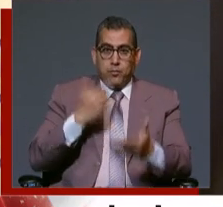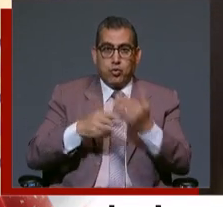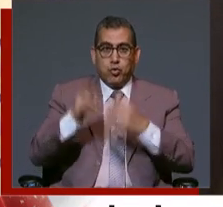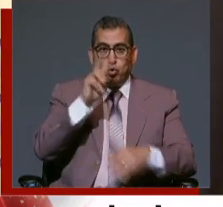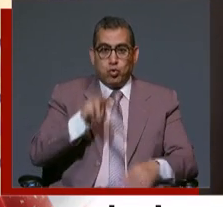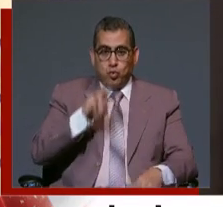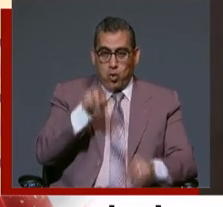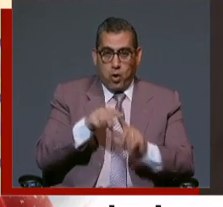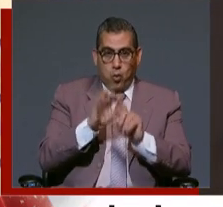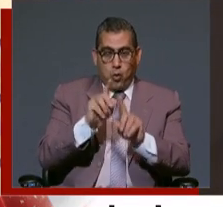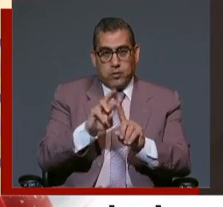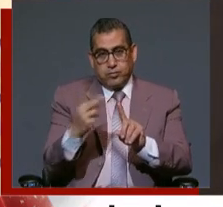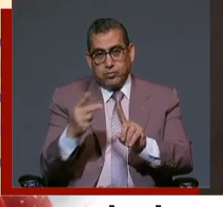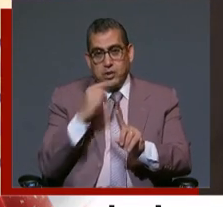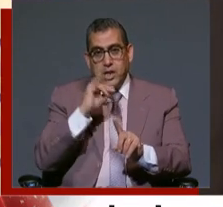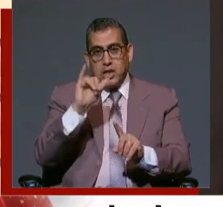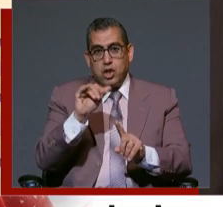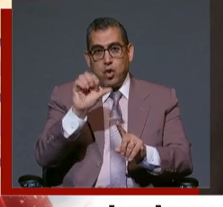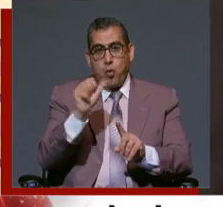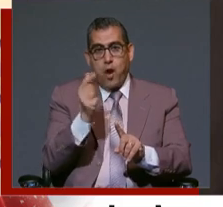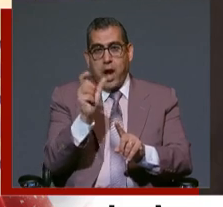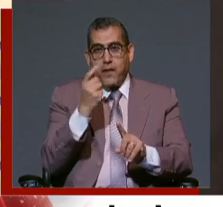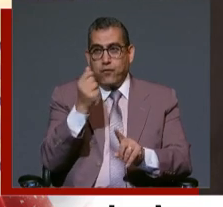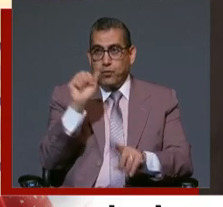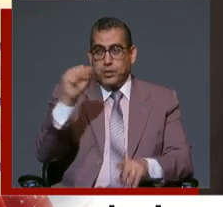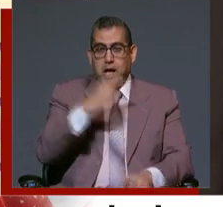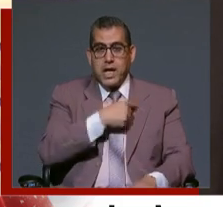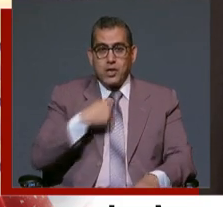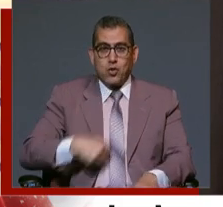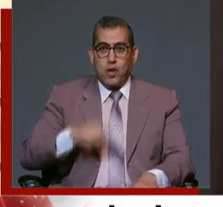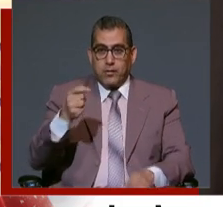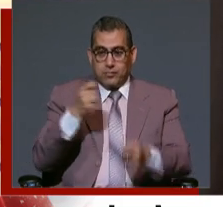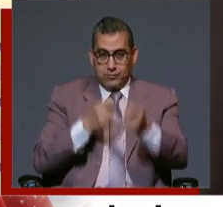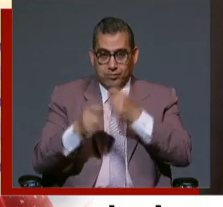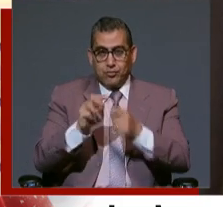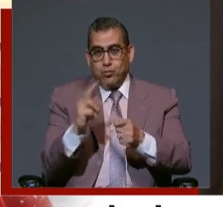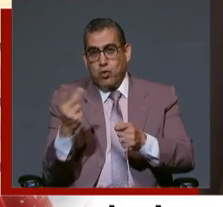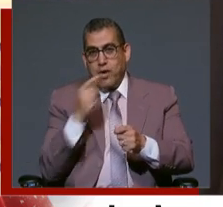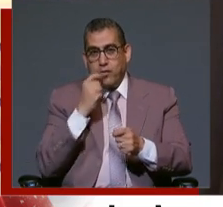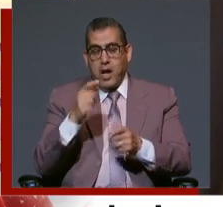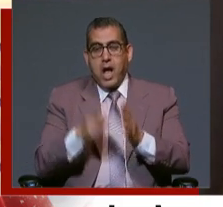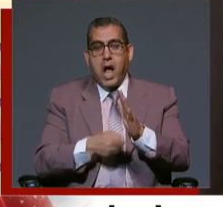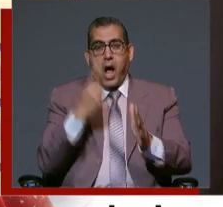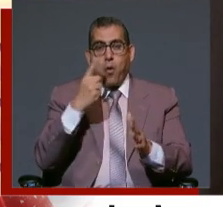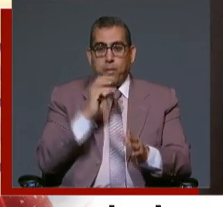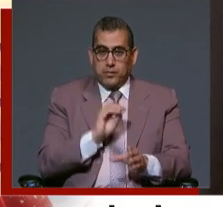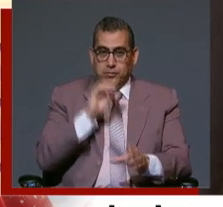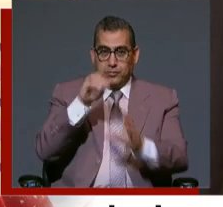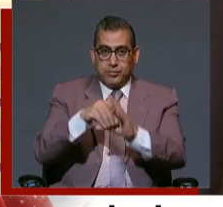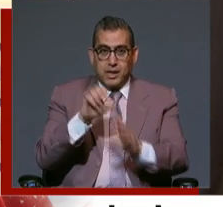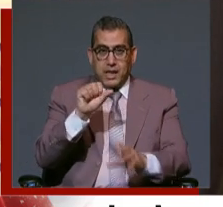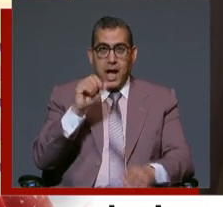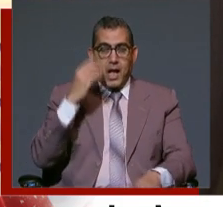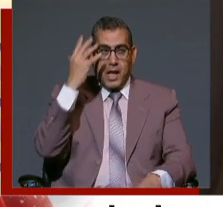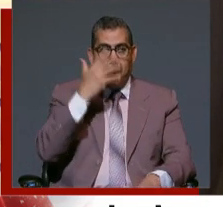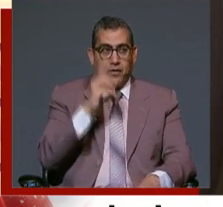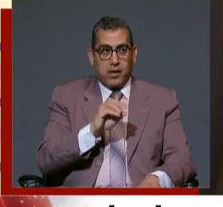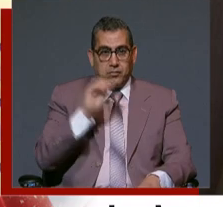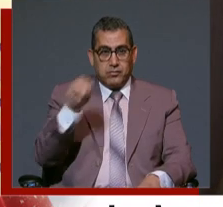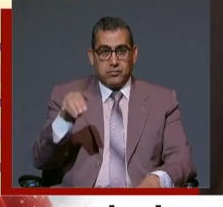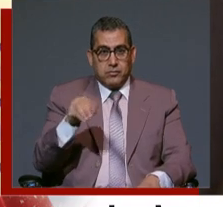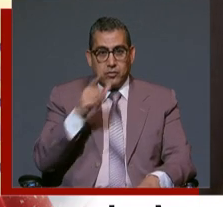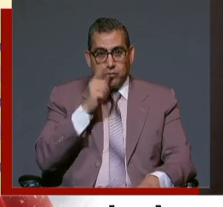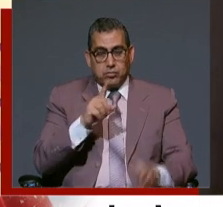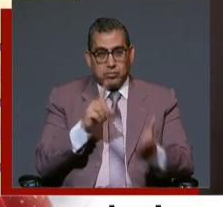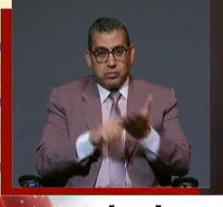هنصدر باليوان مش بالدولار، فبالنسبة لهم دي أول مرة يعملوها لدولة ما